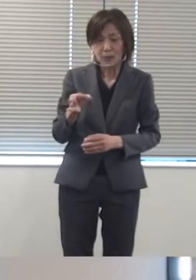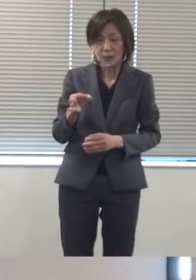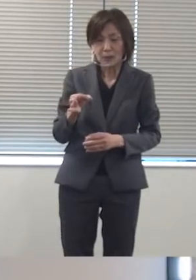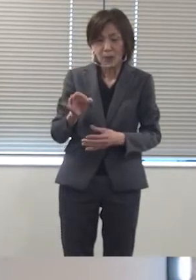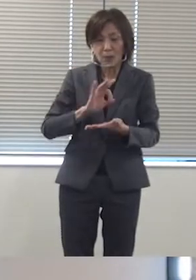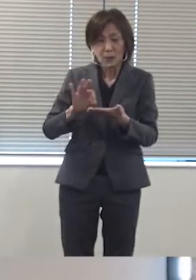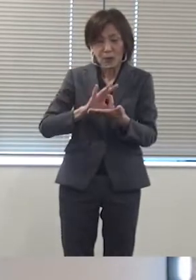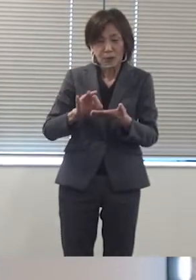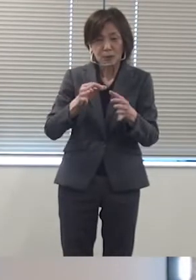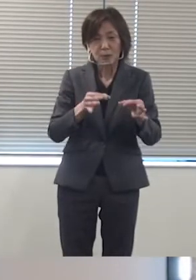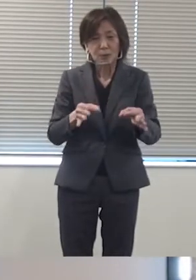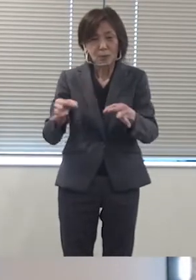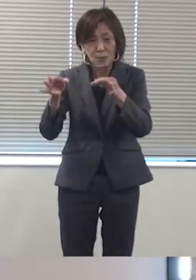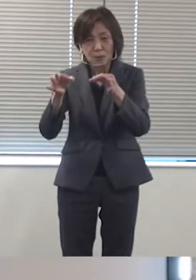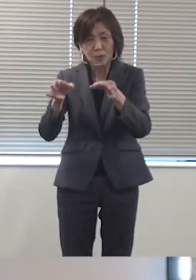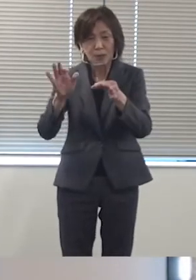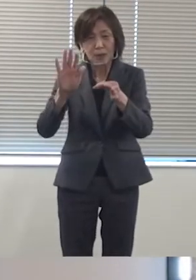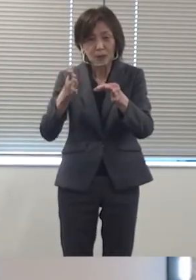で